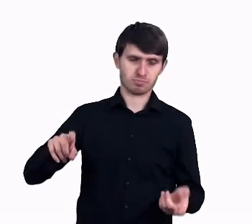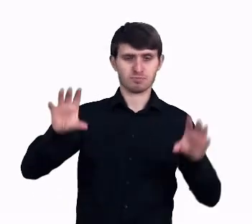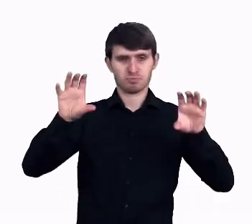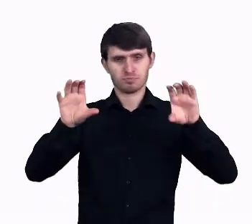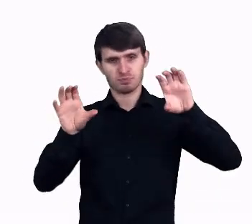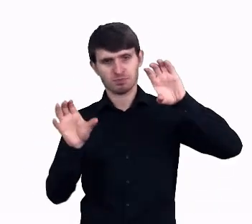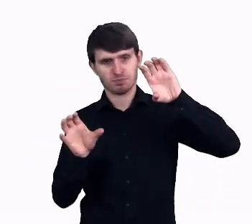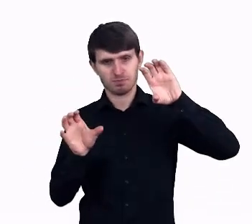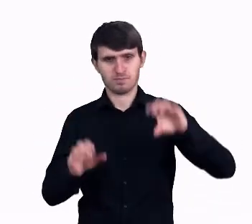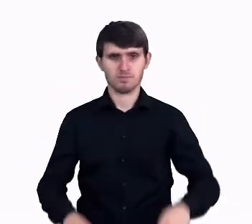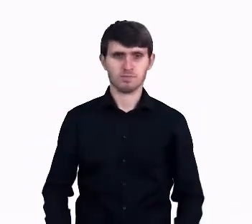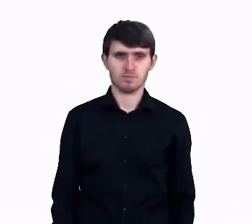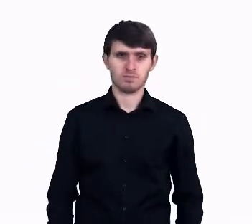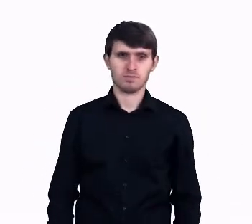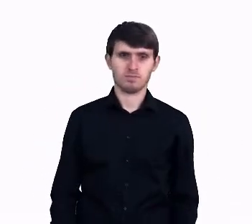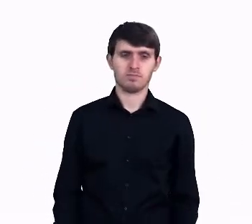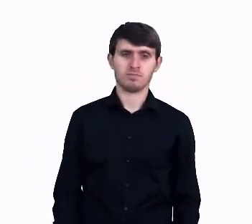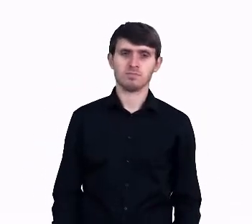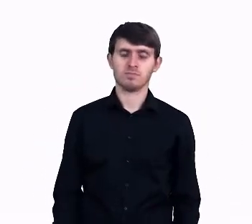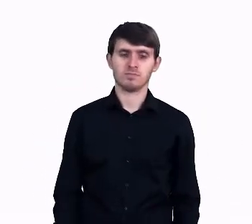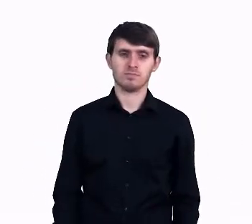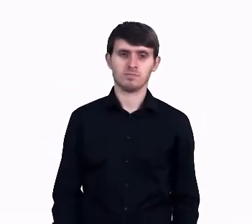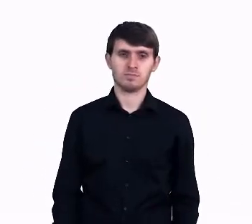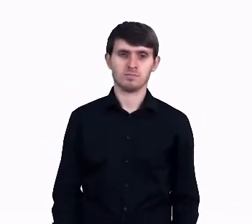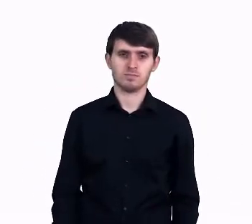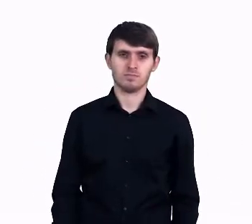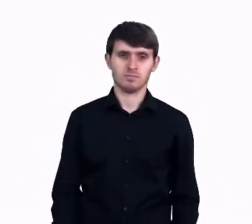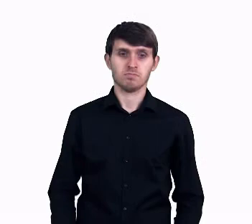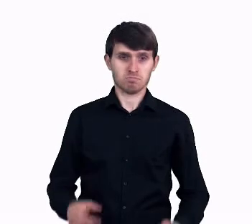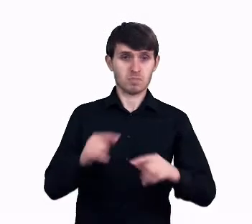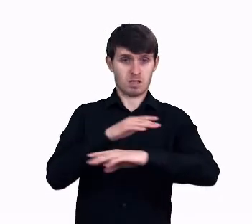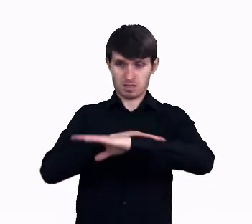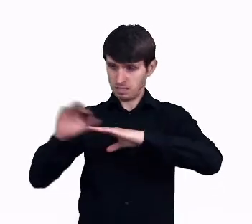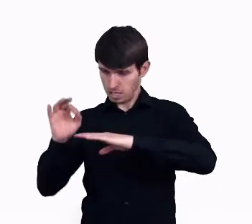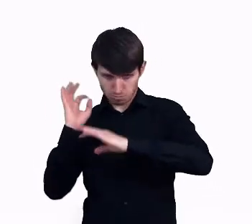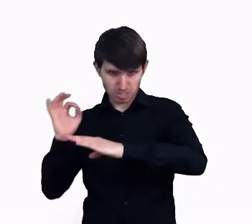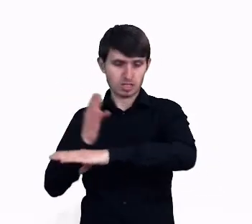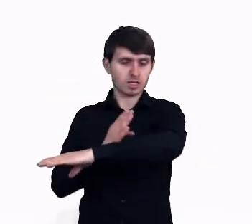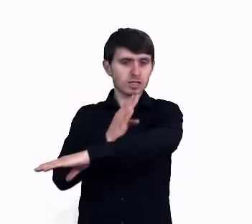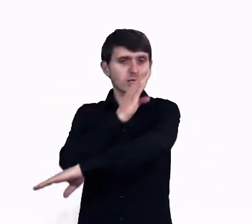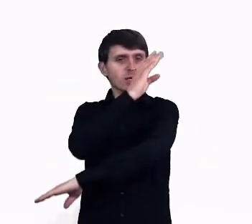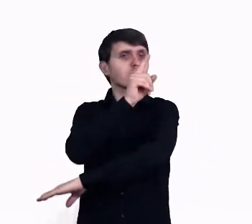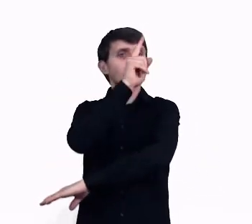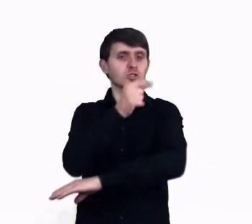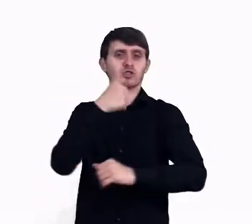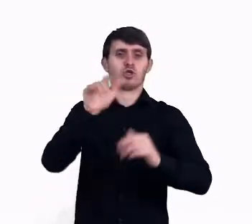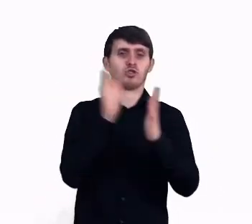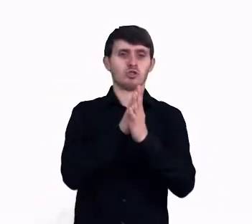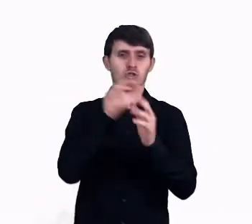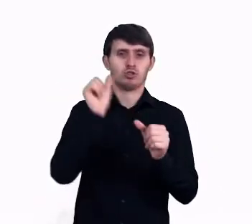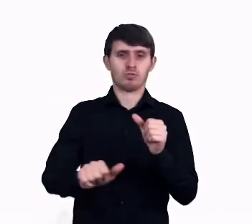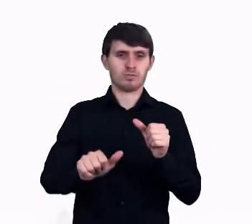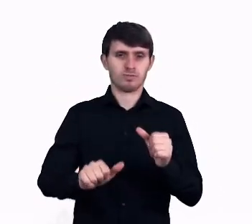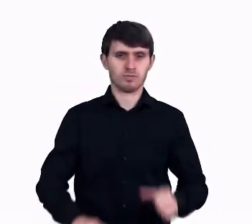i obracamy jeszcze trochę Teraz jest dobrze ten kąt mierzy drugie ramię naszego konta